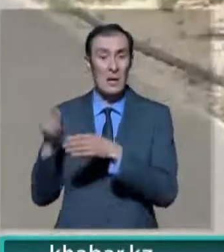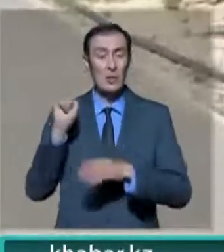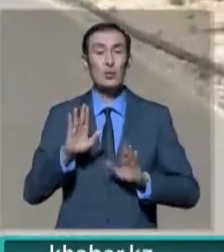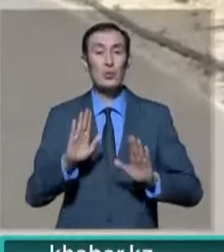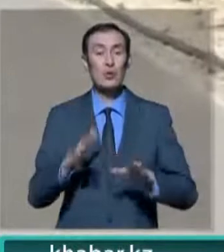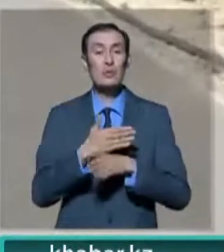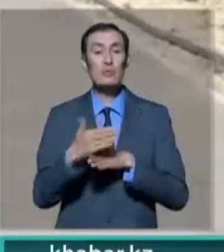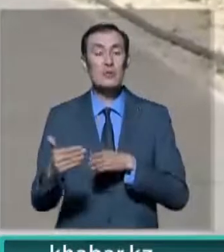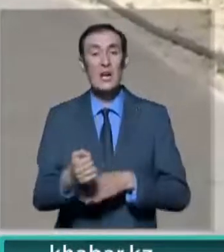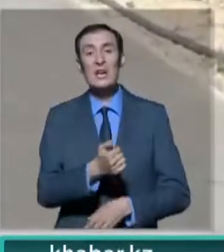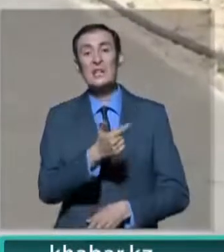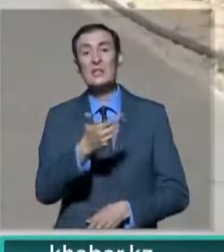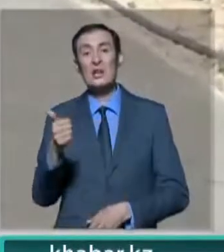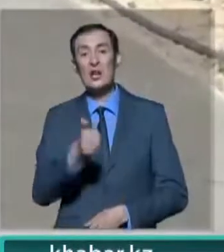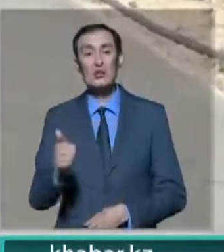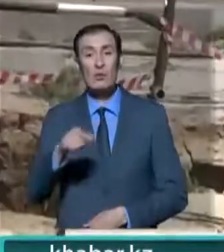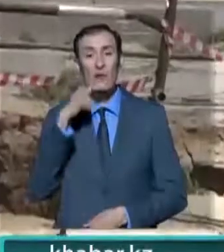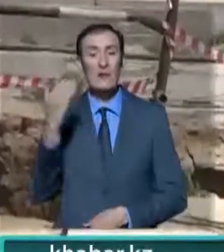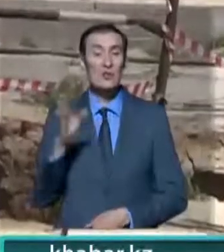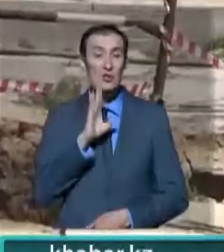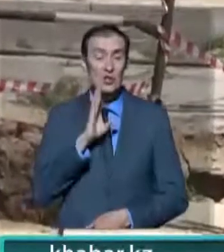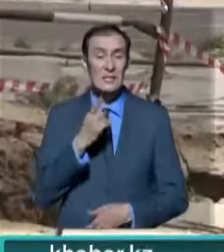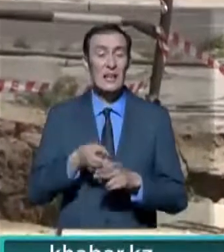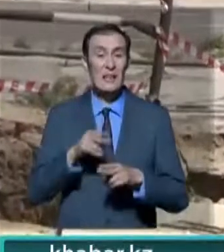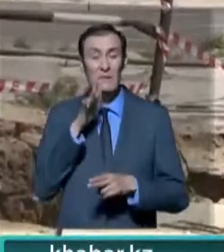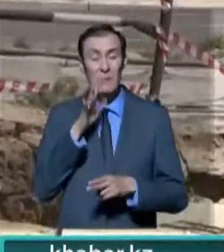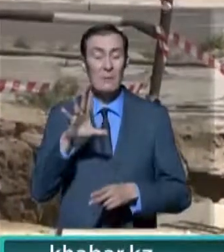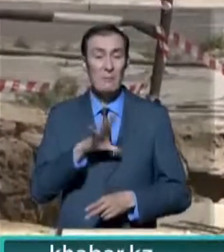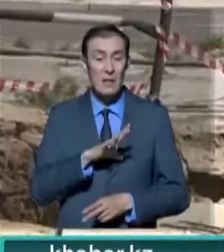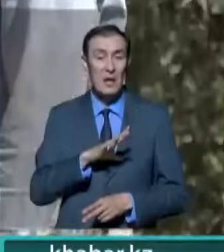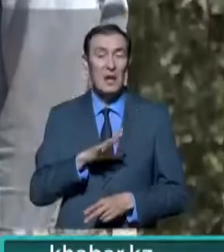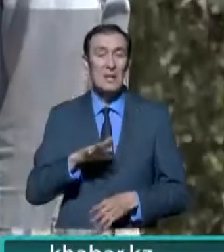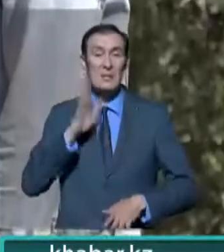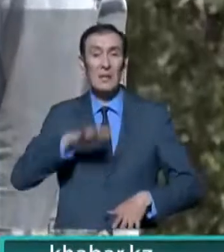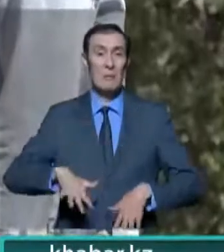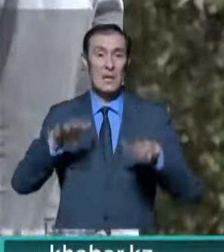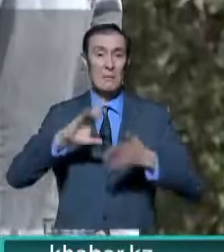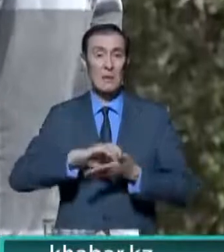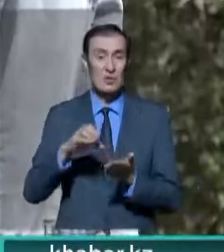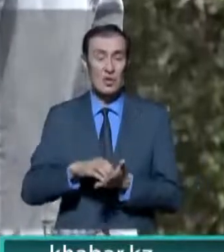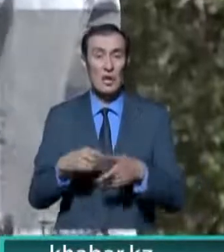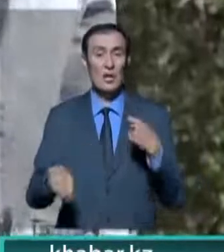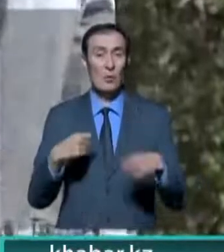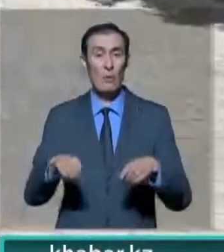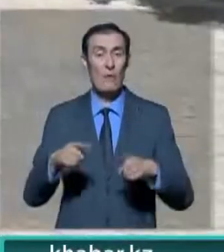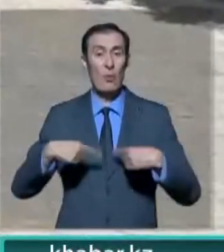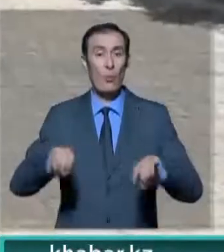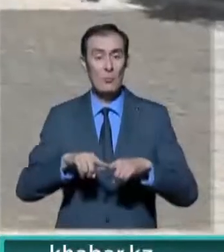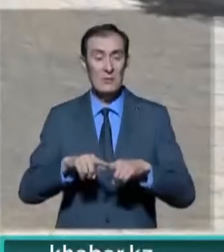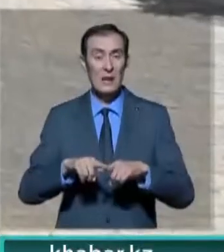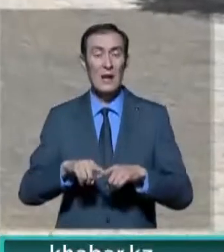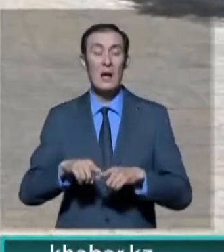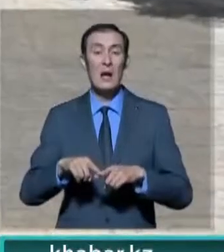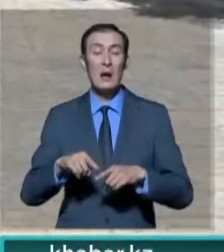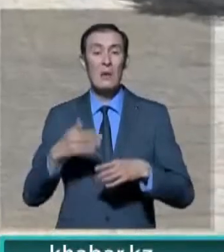лишь спустя несколько часов, уверяет женщина. За это время и произошло основное затопление помещений торгового комплекса. Порыв